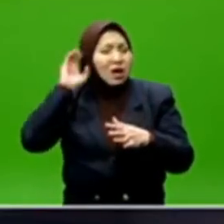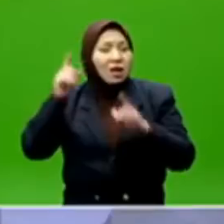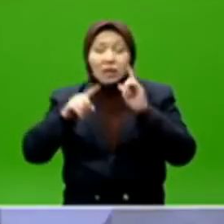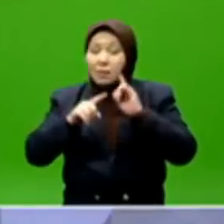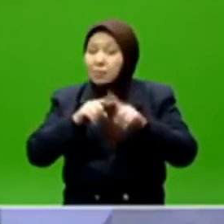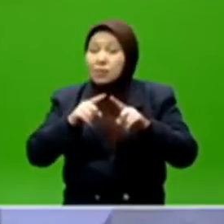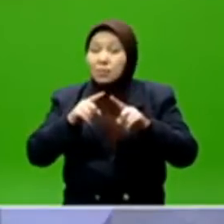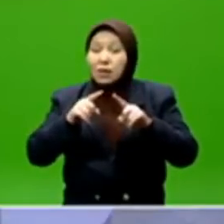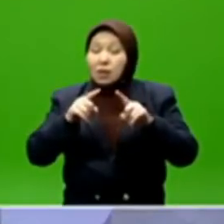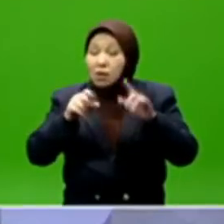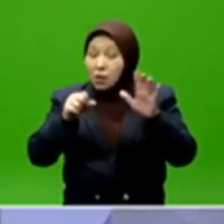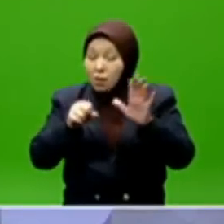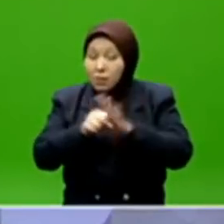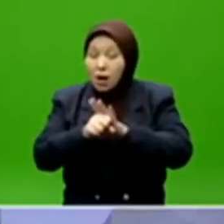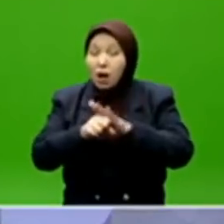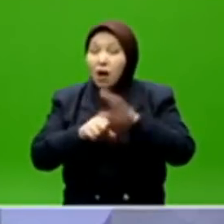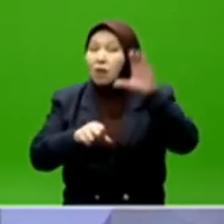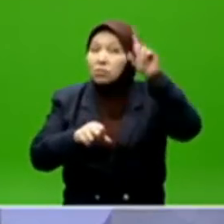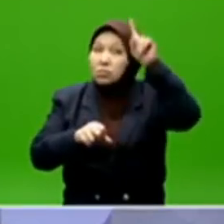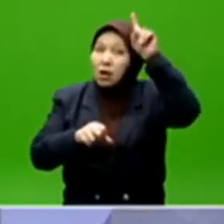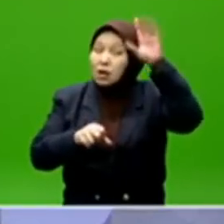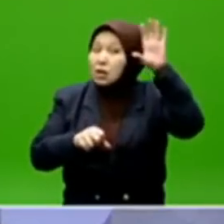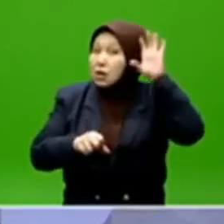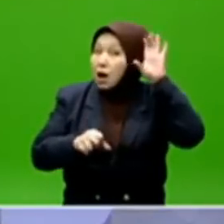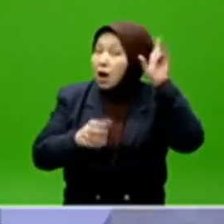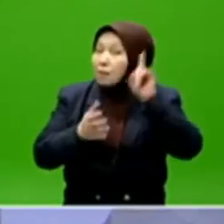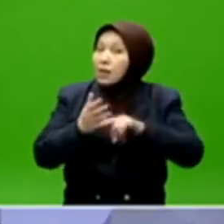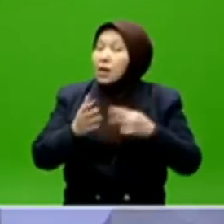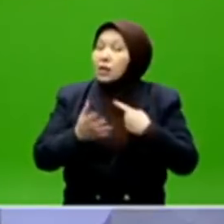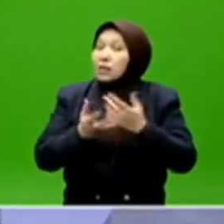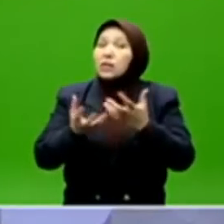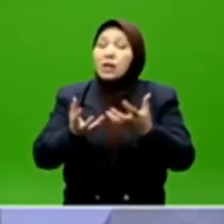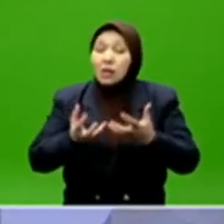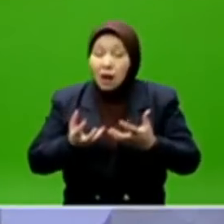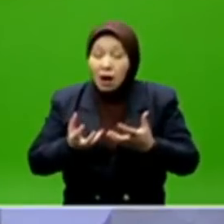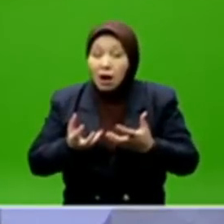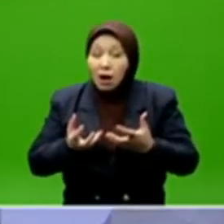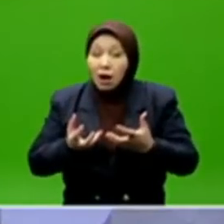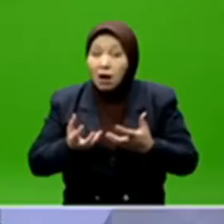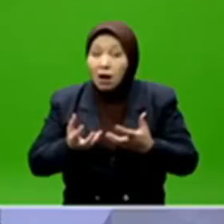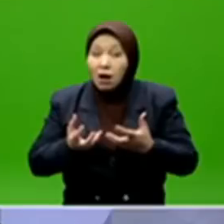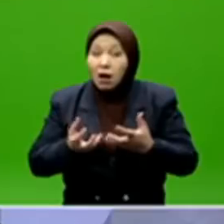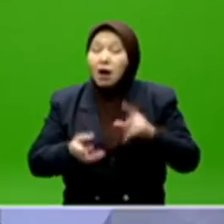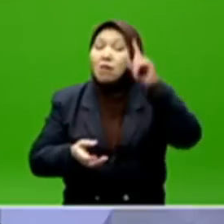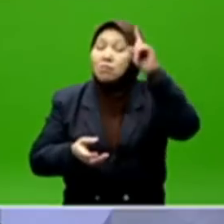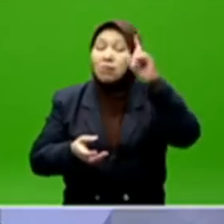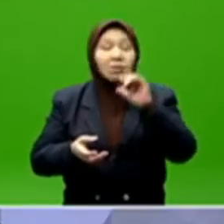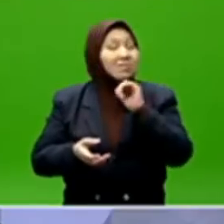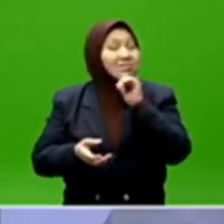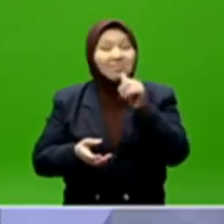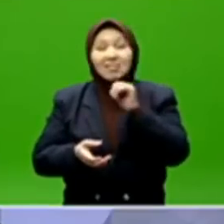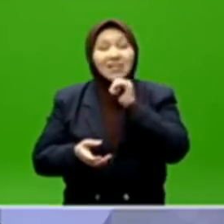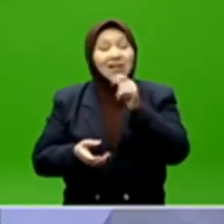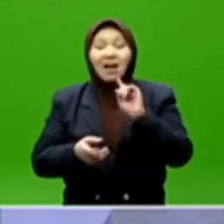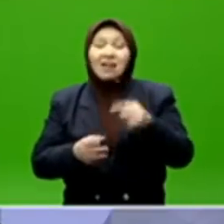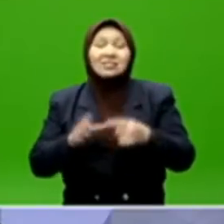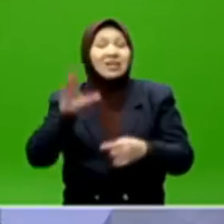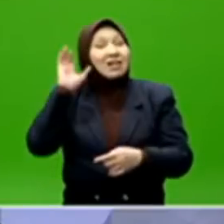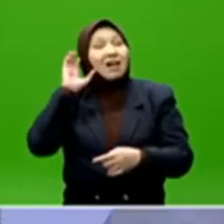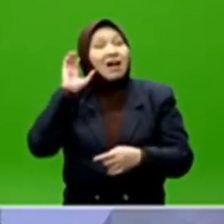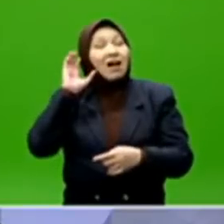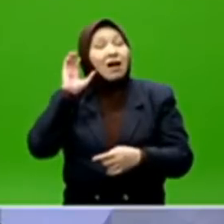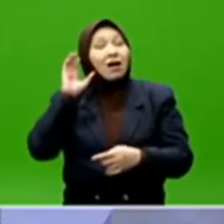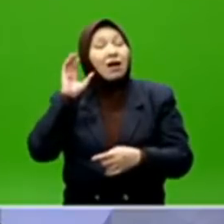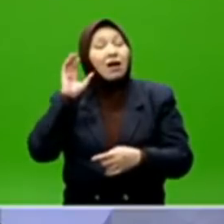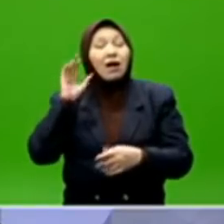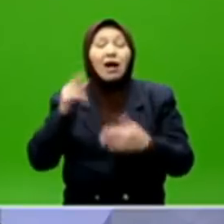begini, Allah dengar secara spesifik apa yang kita inginkan. Allah tidak hanya dengar secara umum,